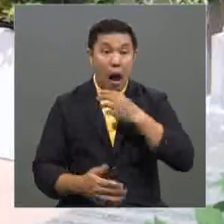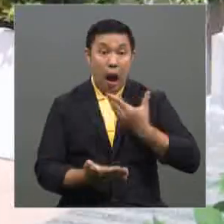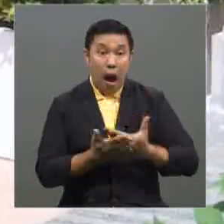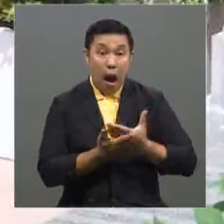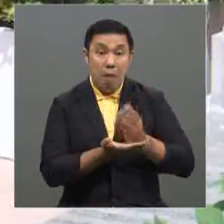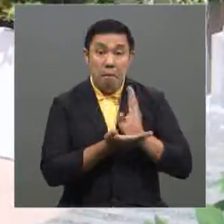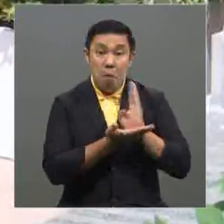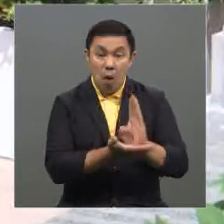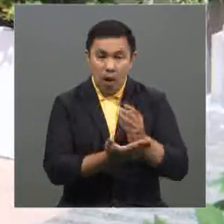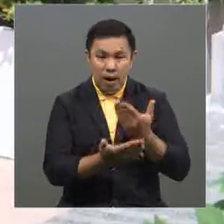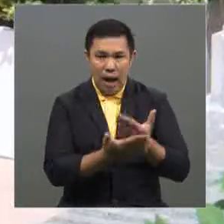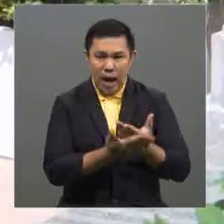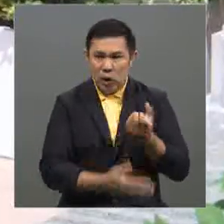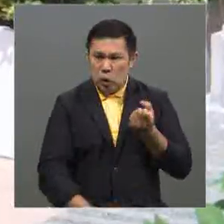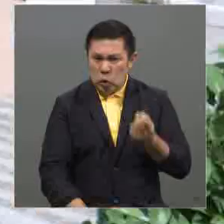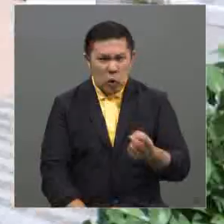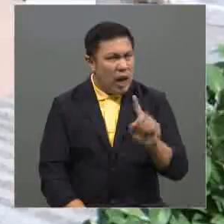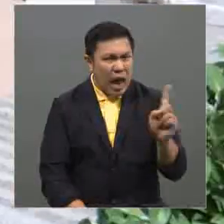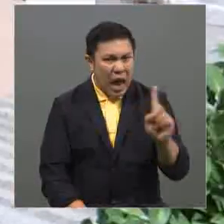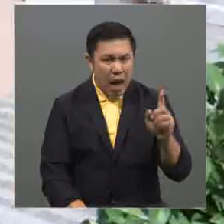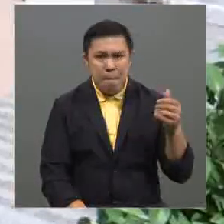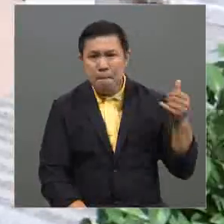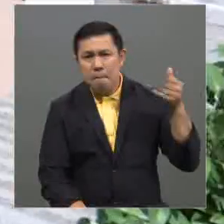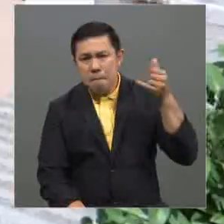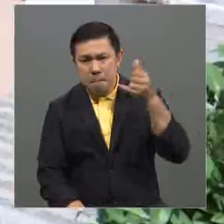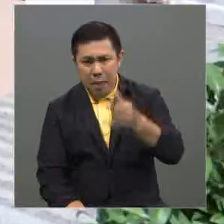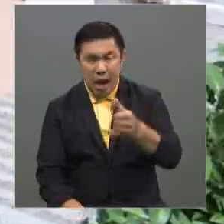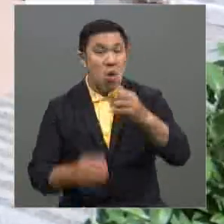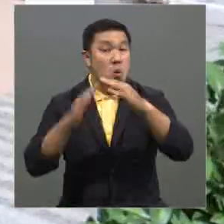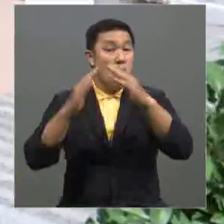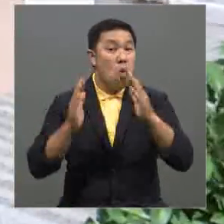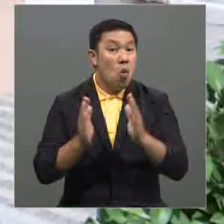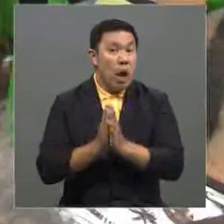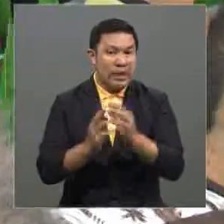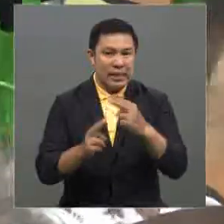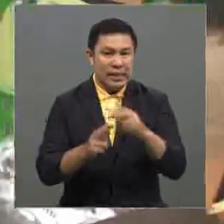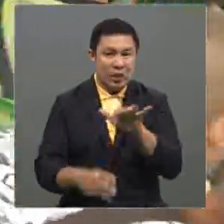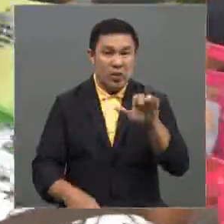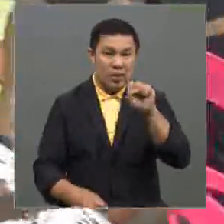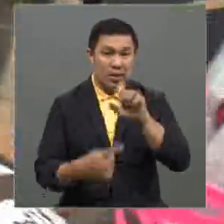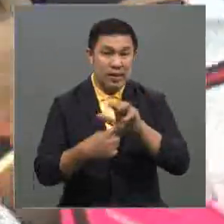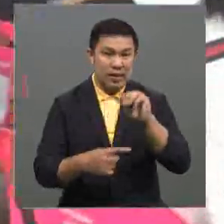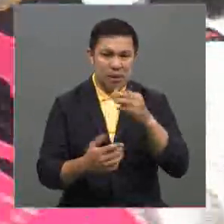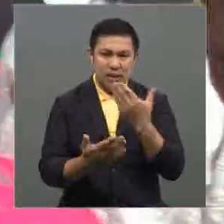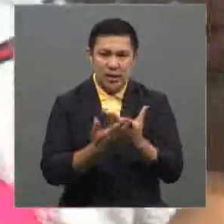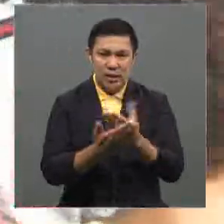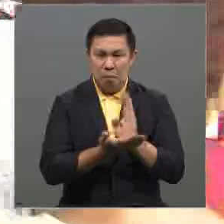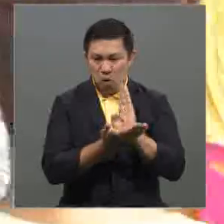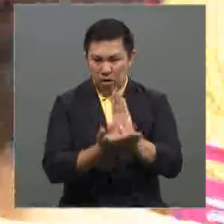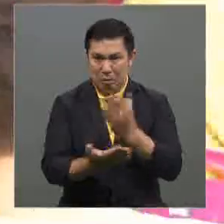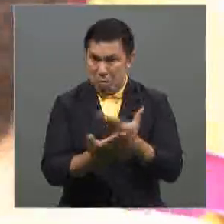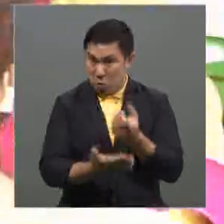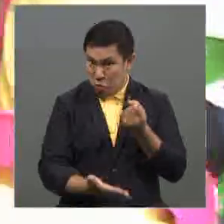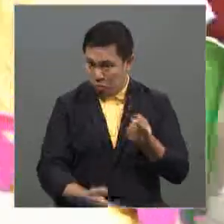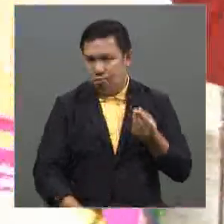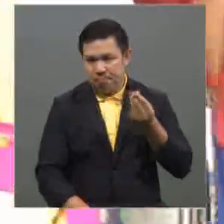คก็บริจาคเป็นเงินสดทำได้ยังไงก็คือเดินทางไปที่วัดสัมพันธวงศ์แล้วก็บริจาคเป็นเงินสดเท่านั้นครับ